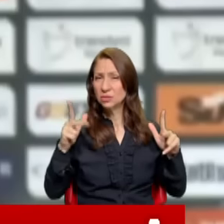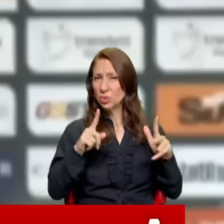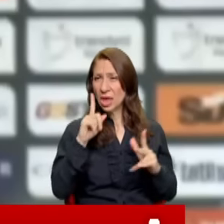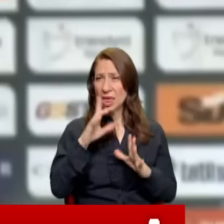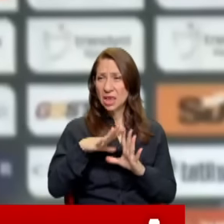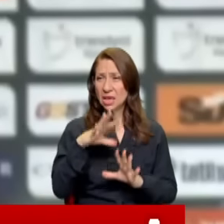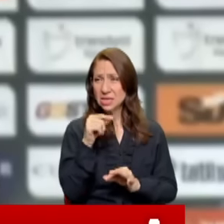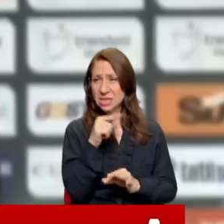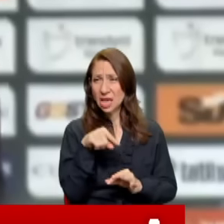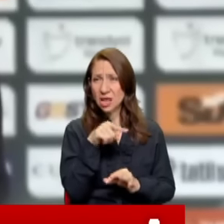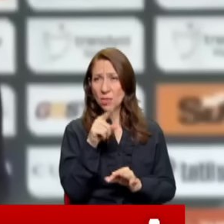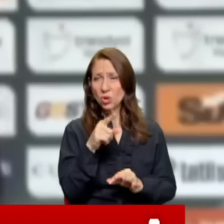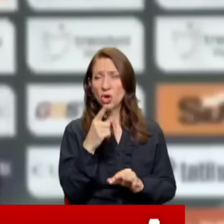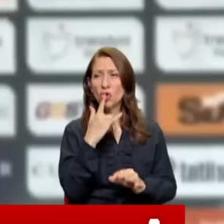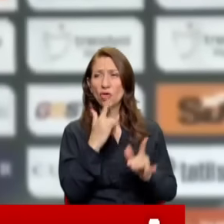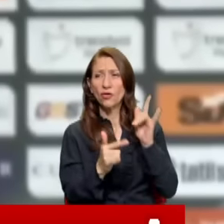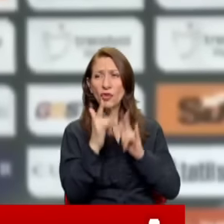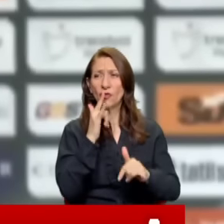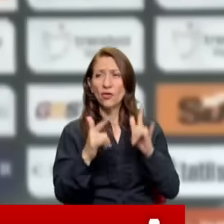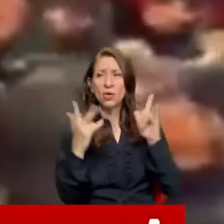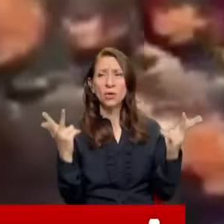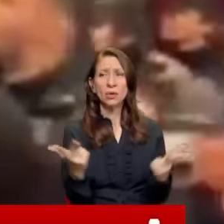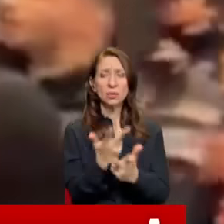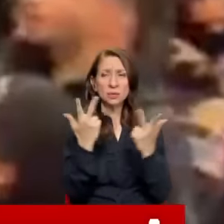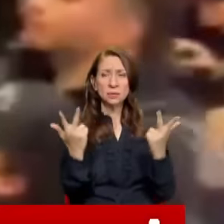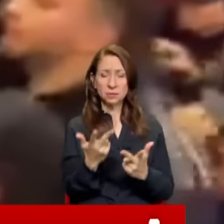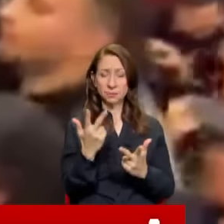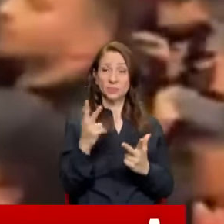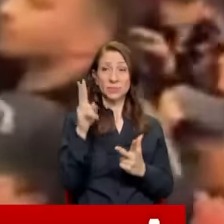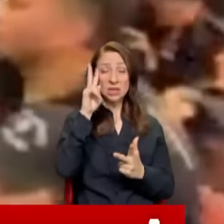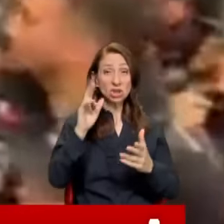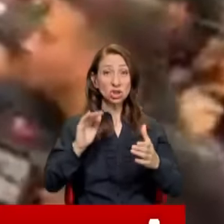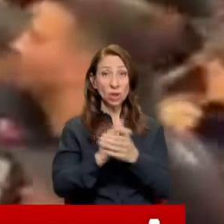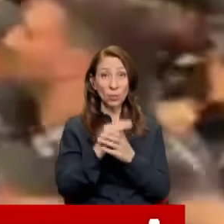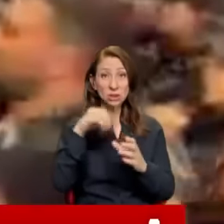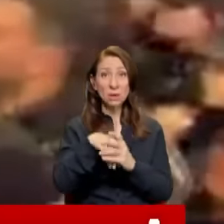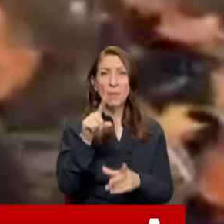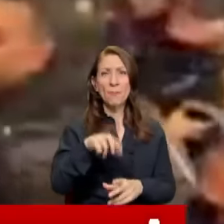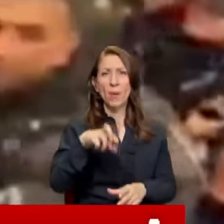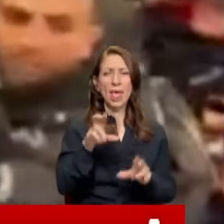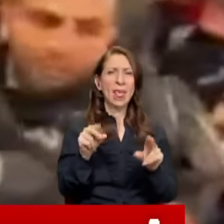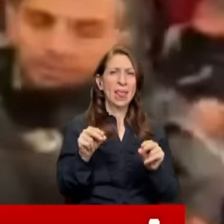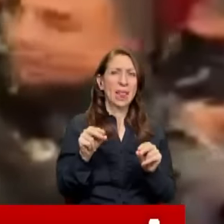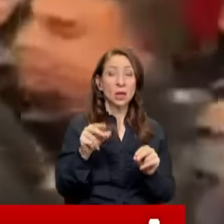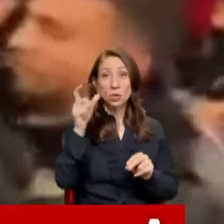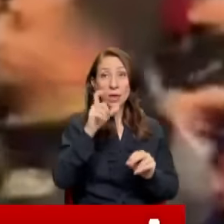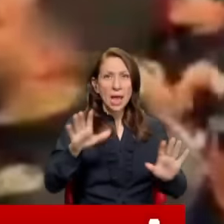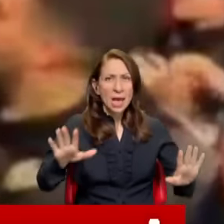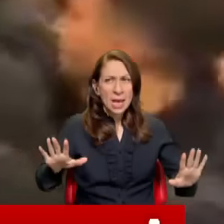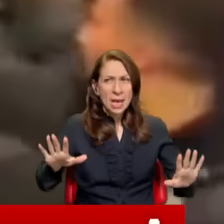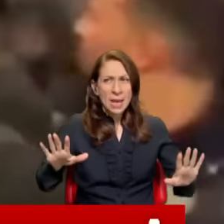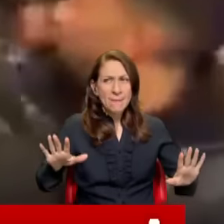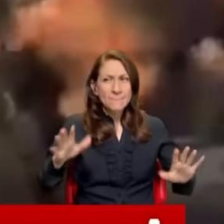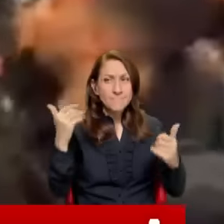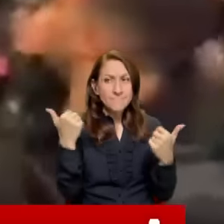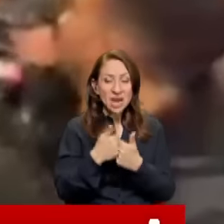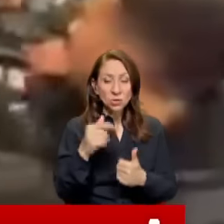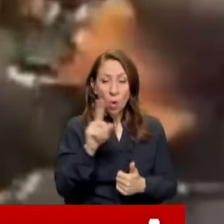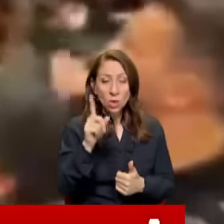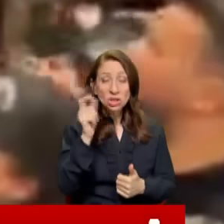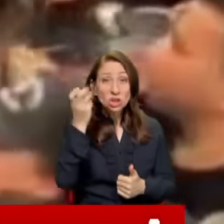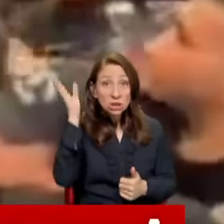insanlara burada ağzı alınmayan küfürler etmiş ya Galatasaray'ın şampiyon olması için bir puan yetecekti Türkiye'nin nefesini tutarak izlediği maç 10